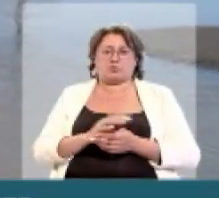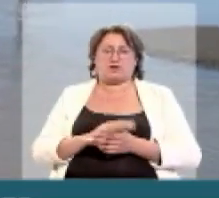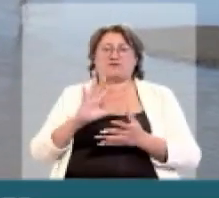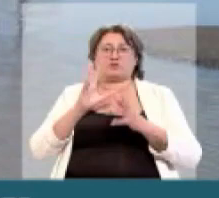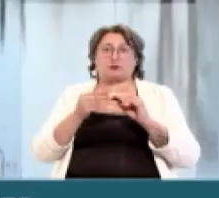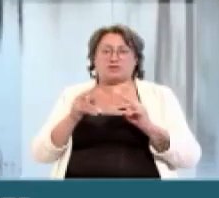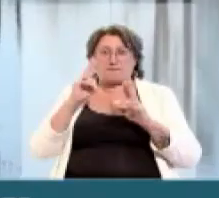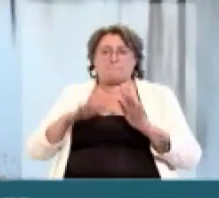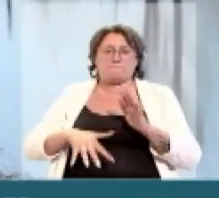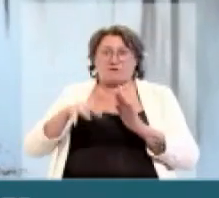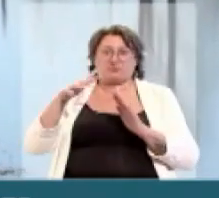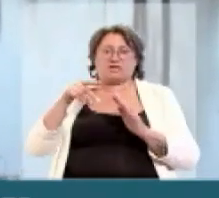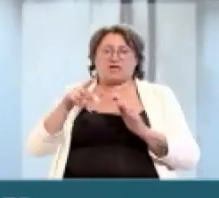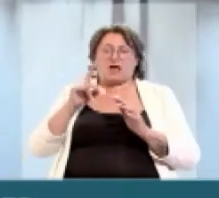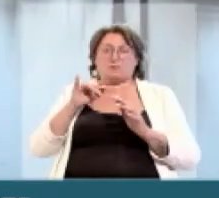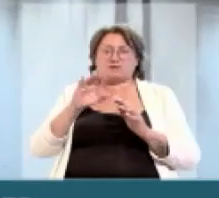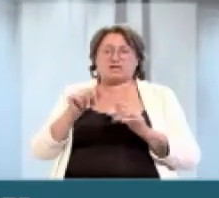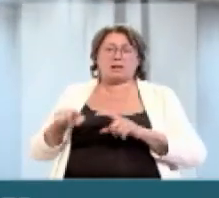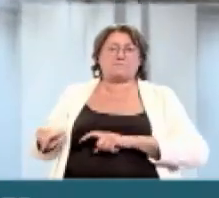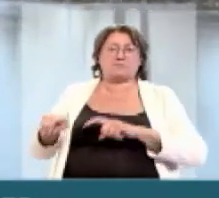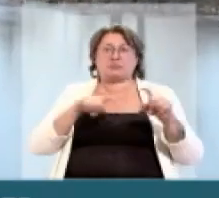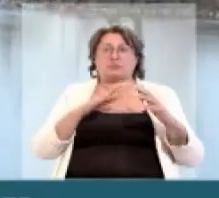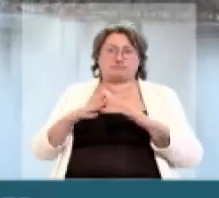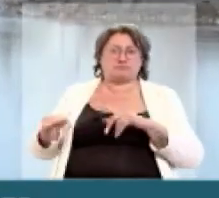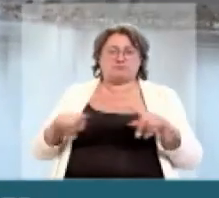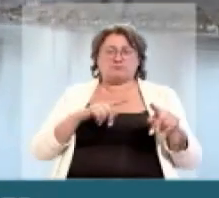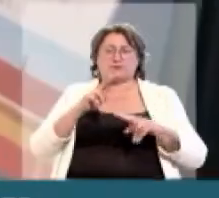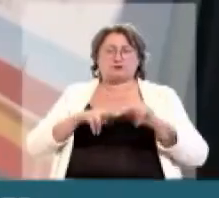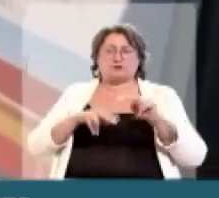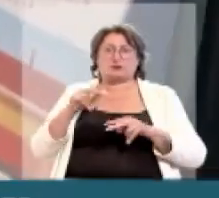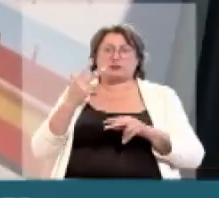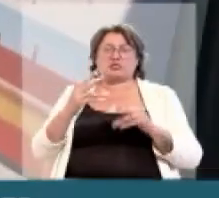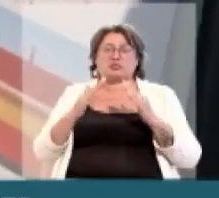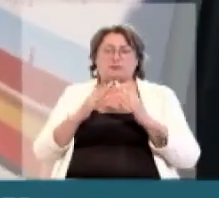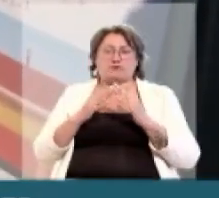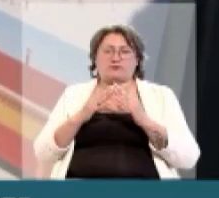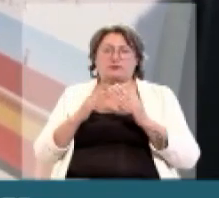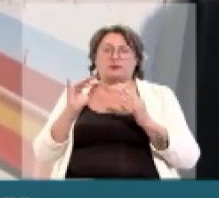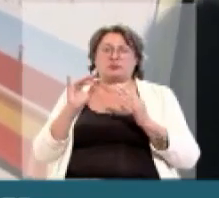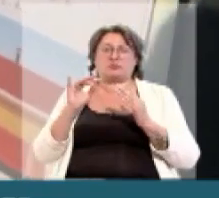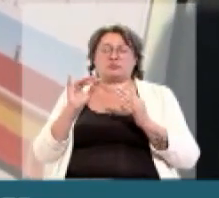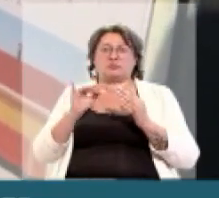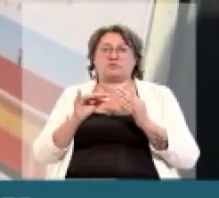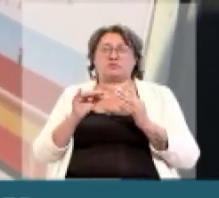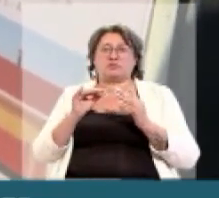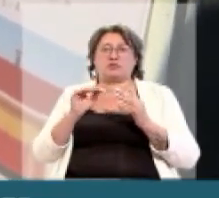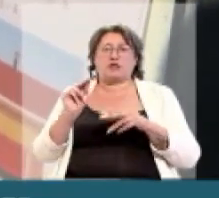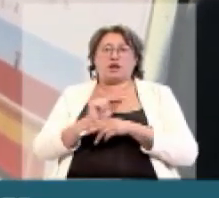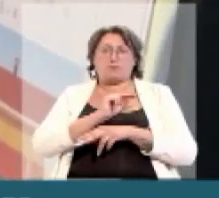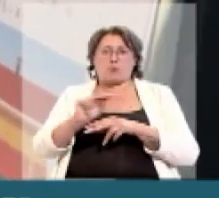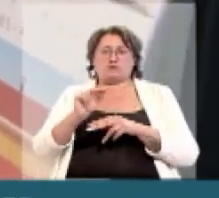салдарынан Қарамырза ауылында зардап шеккен тұрғындарды көшіру үшін 3 тұрғын үй салынып, 4 пәтерлі тұрғын үйге реконструкция жасалды. Шиелі